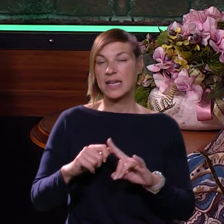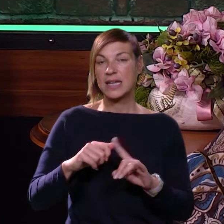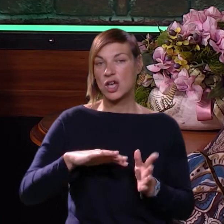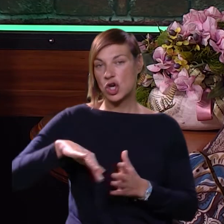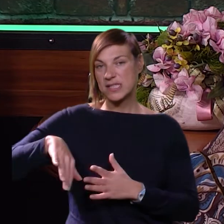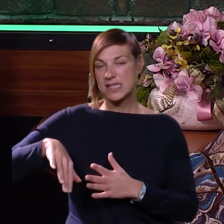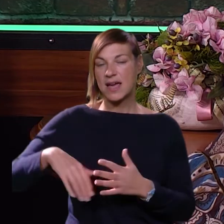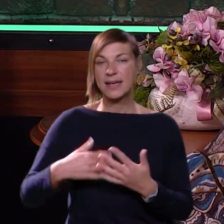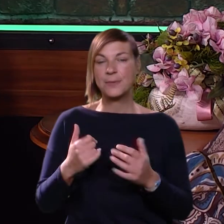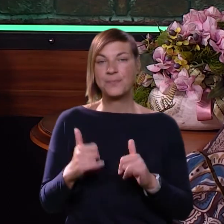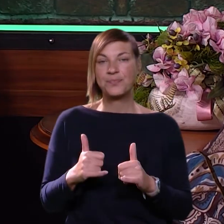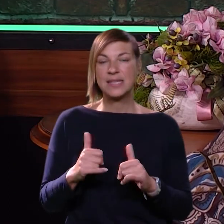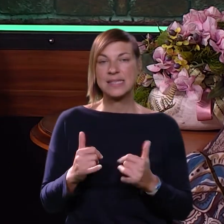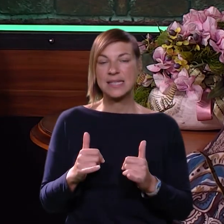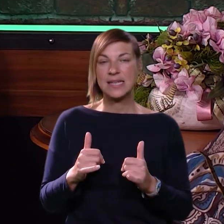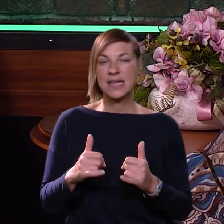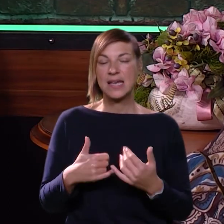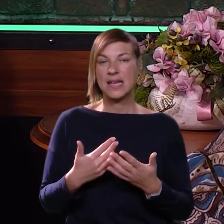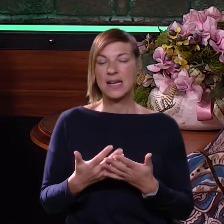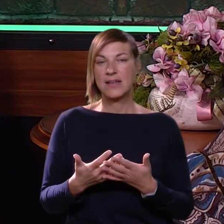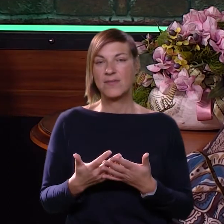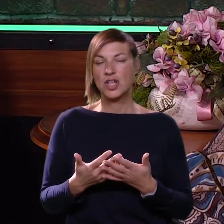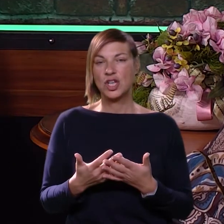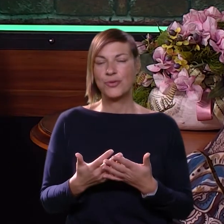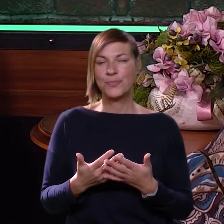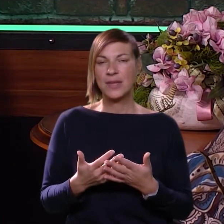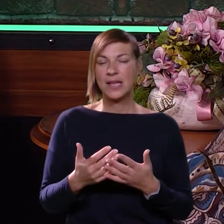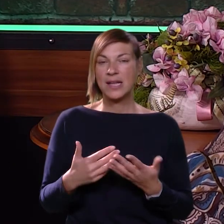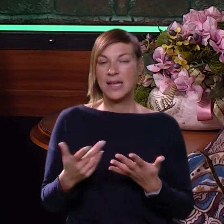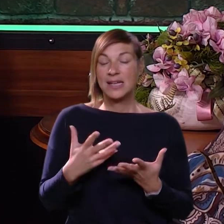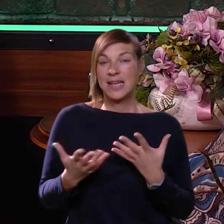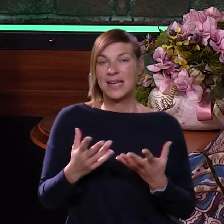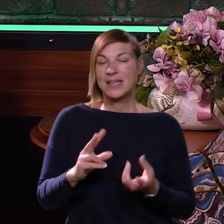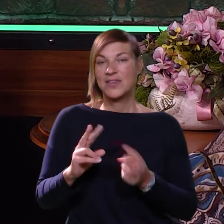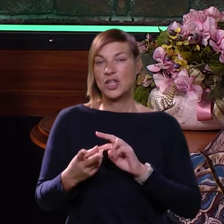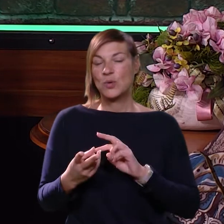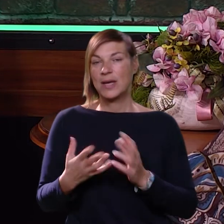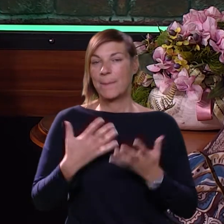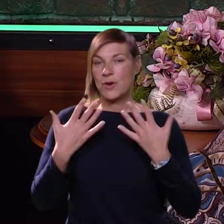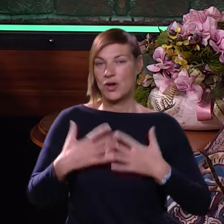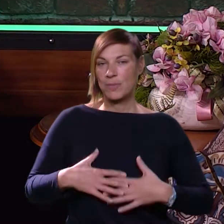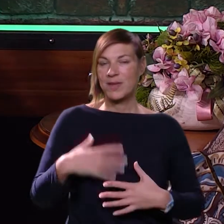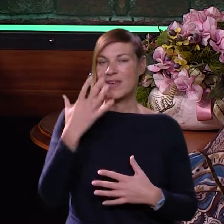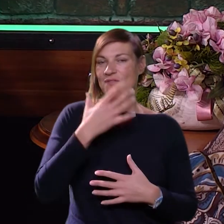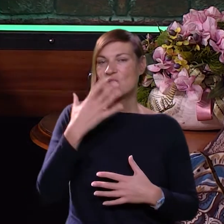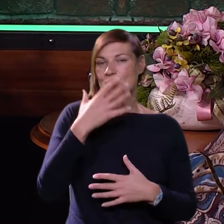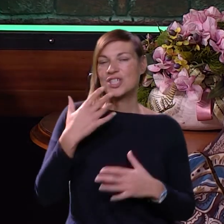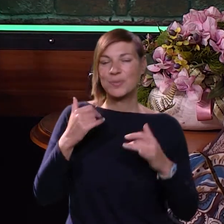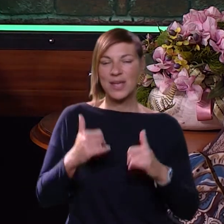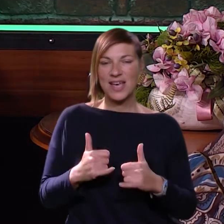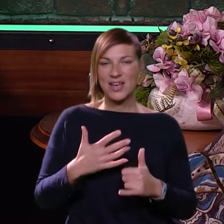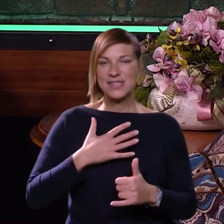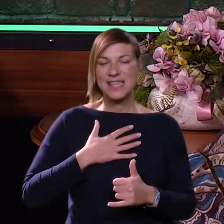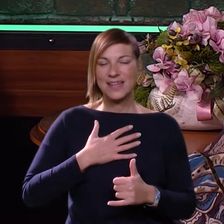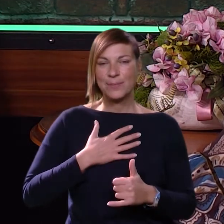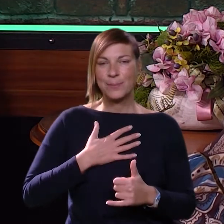isto odstrani. E sad tu je naravno rani klimakteri, odjednom nekakve druge promjene, ovako vam je vruće kao